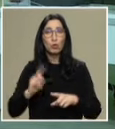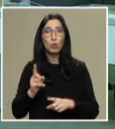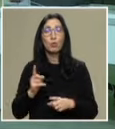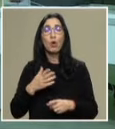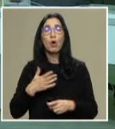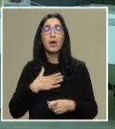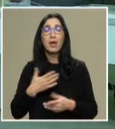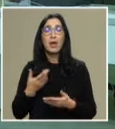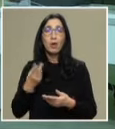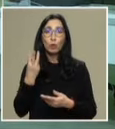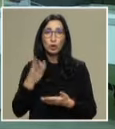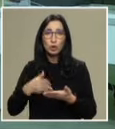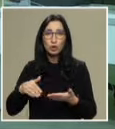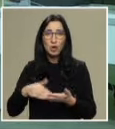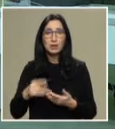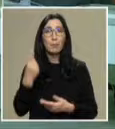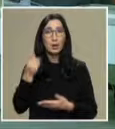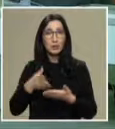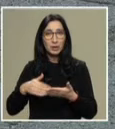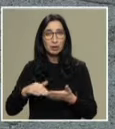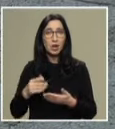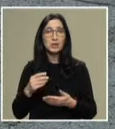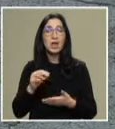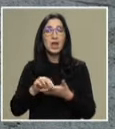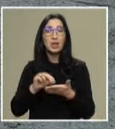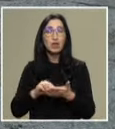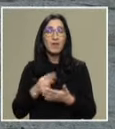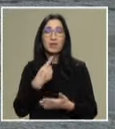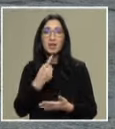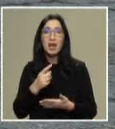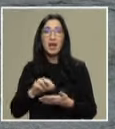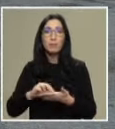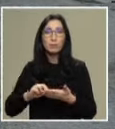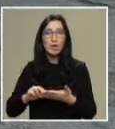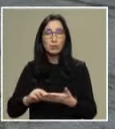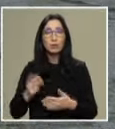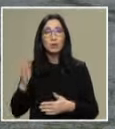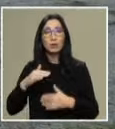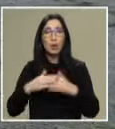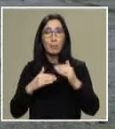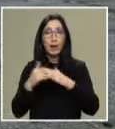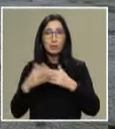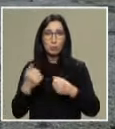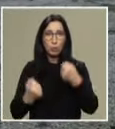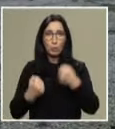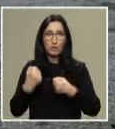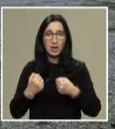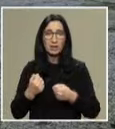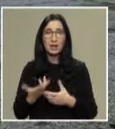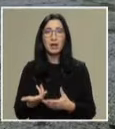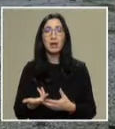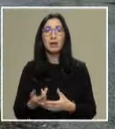части. Първата част – решаване на тестове, както видяхте тук. След това ще имат и майсторско управление на автомобила